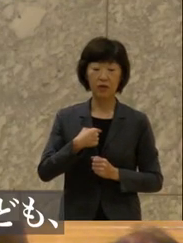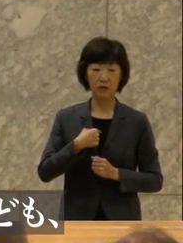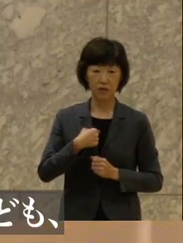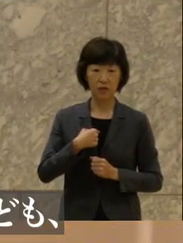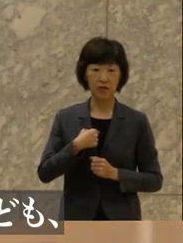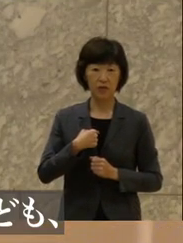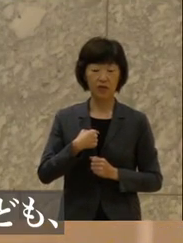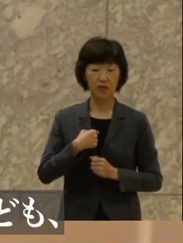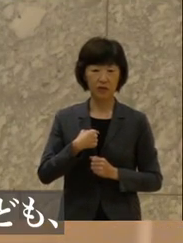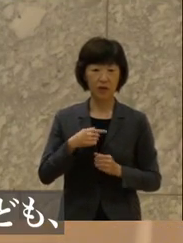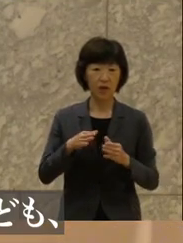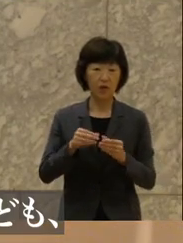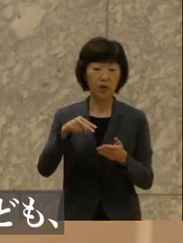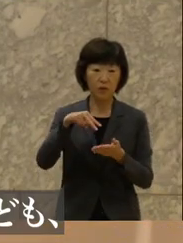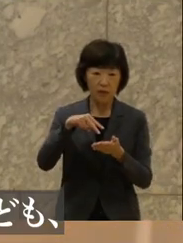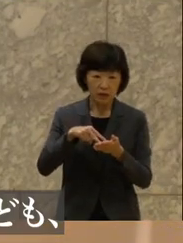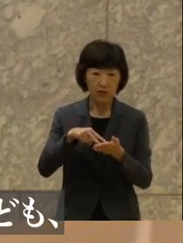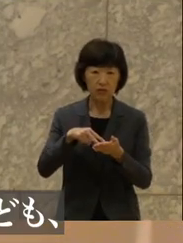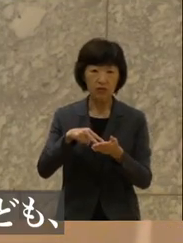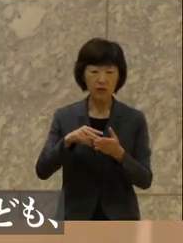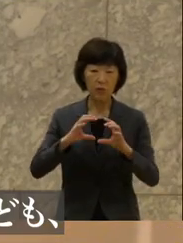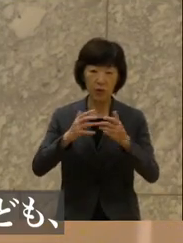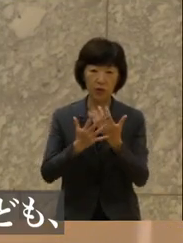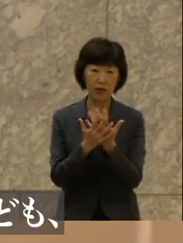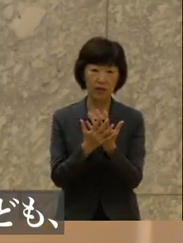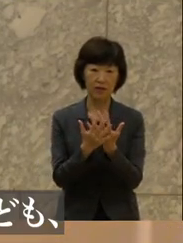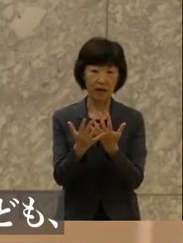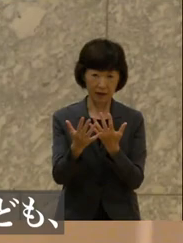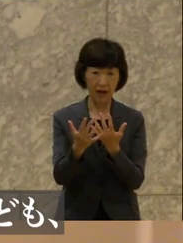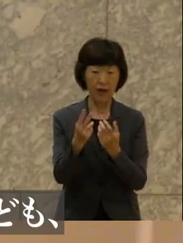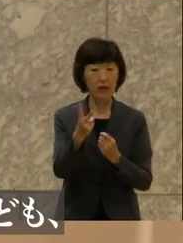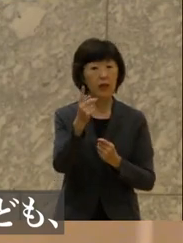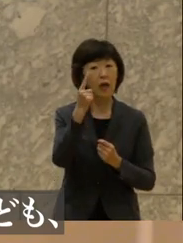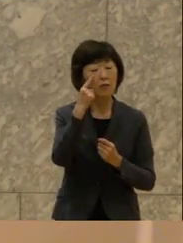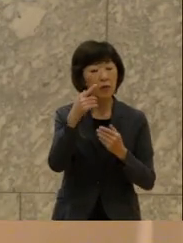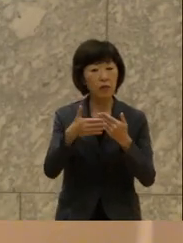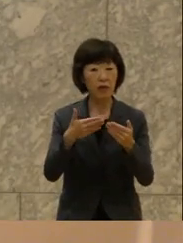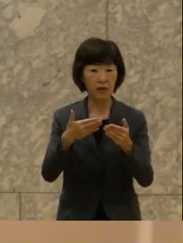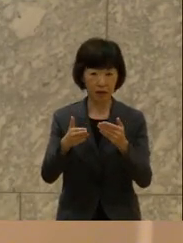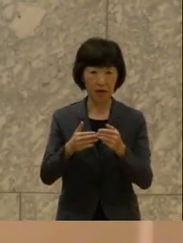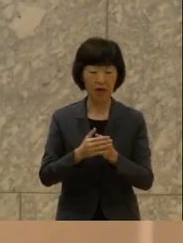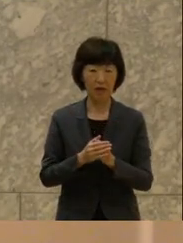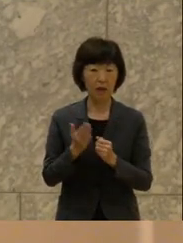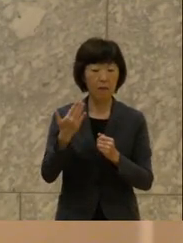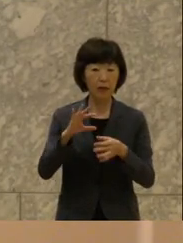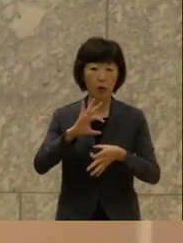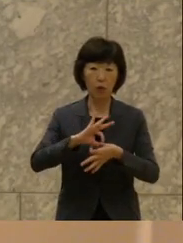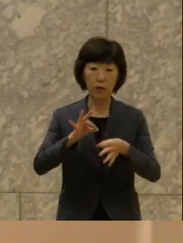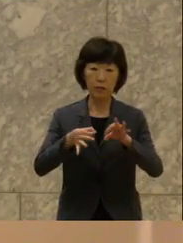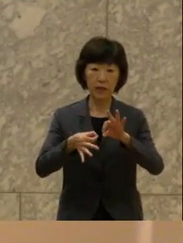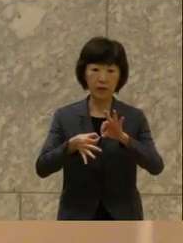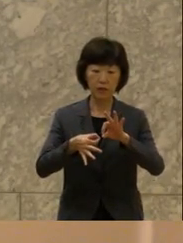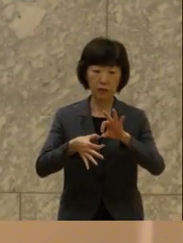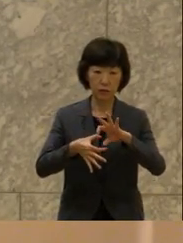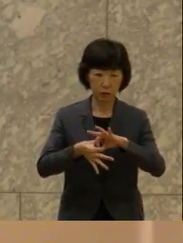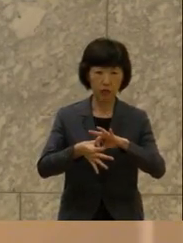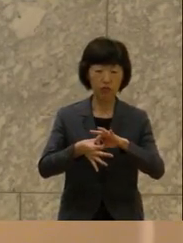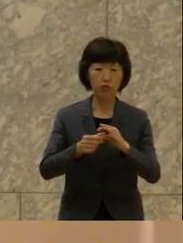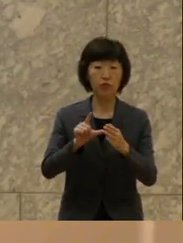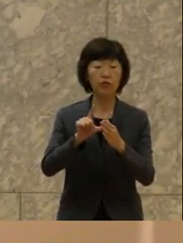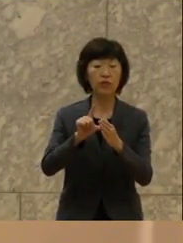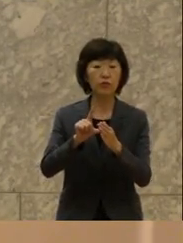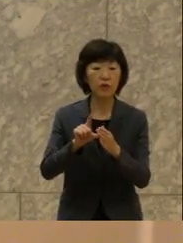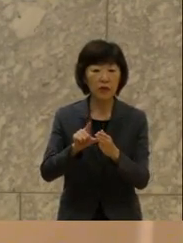国立での国際大会っていうのは2回目にはなるんですけど前のオリンピックの時には客席は